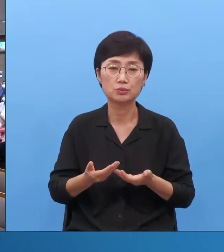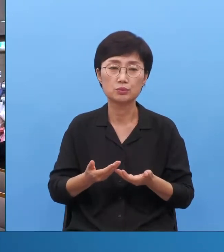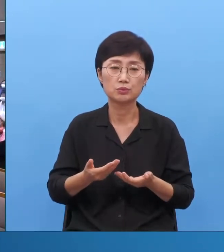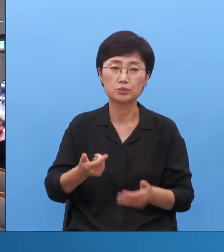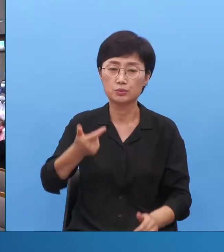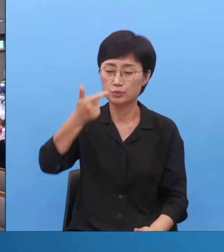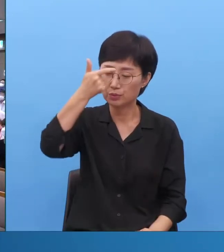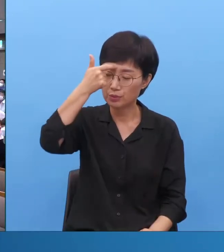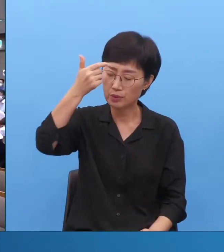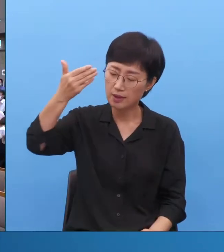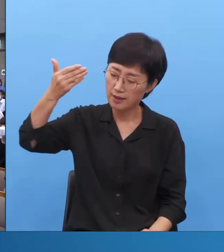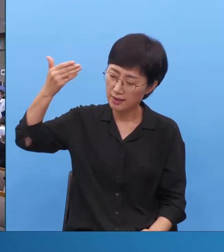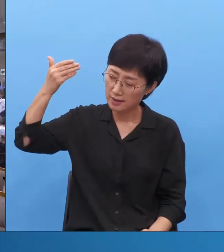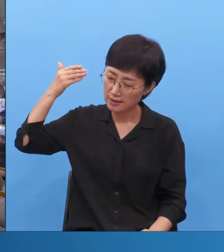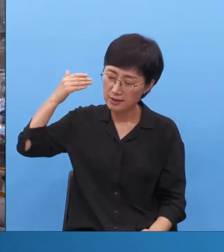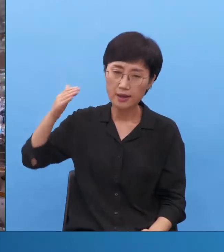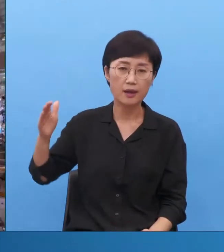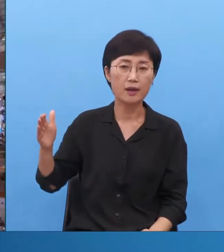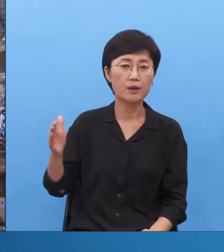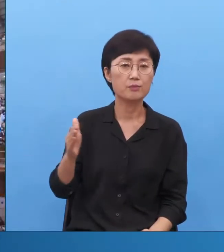채워주시네